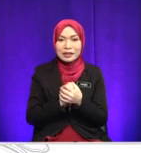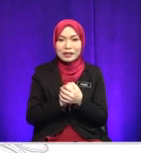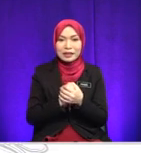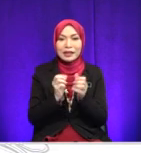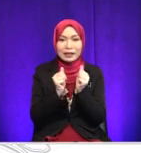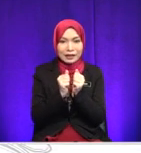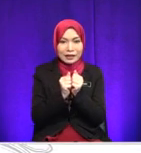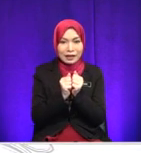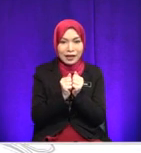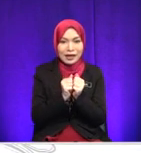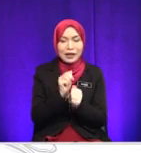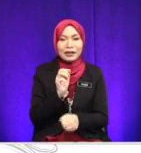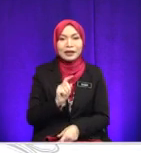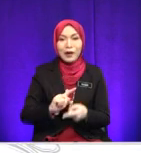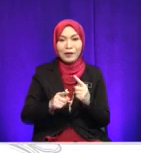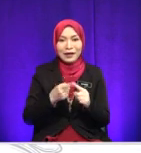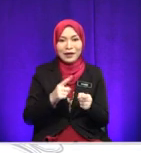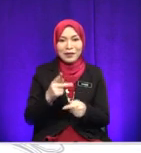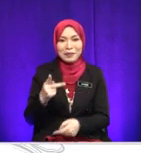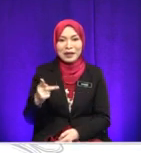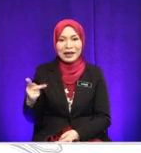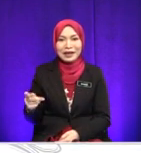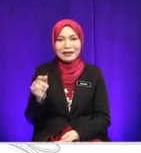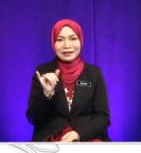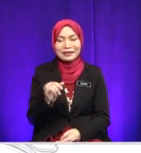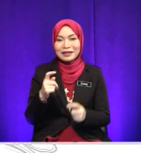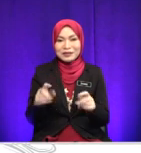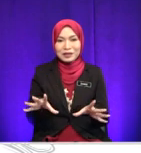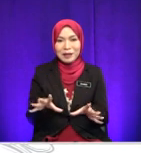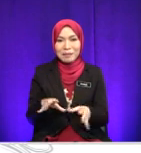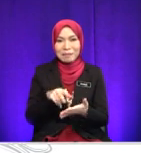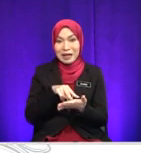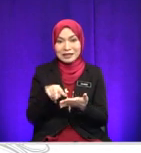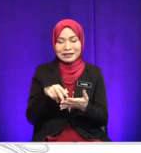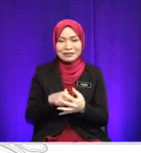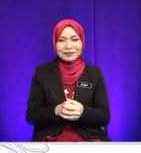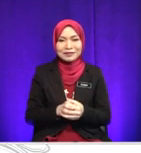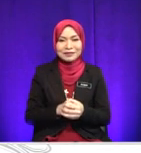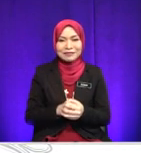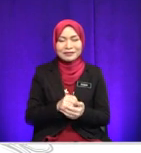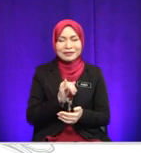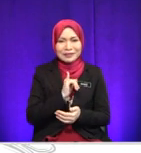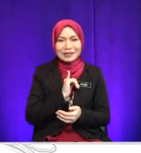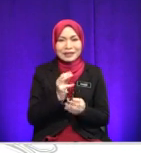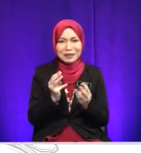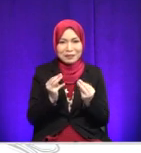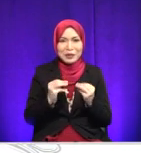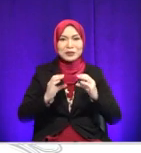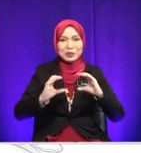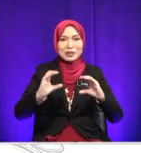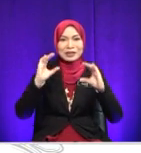yang dipelajari selepas membaca. Silakan. Siapa? Saya, Cikgu. Silakan, Afiq.